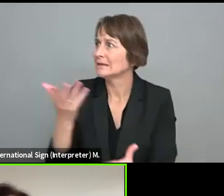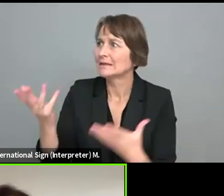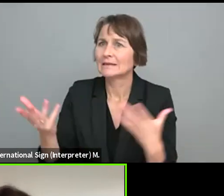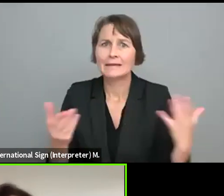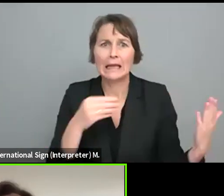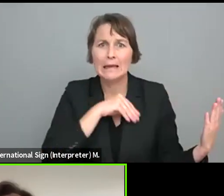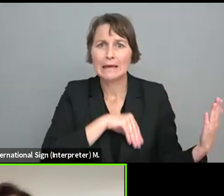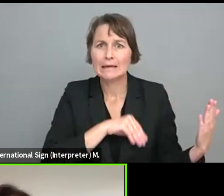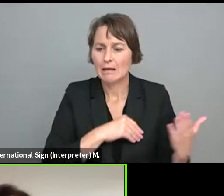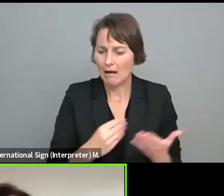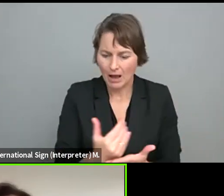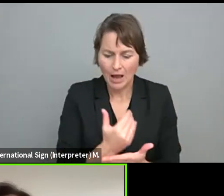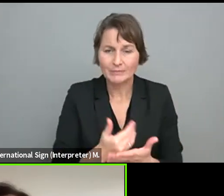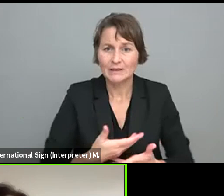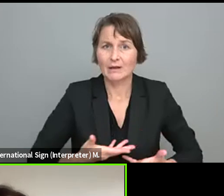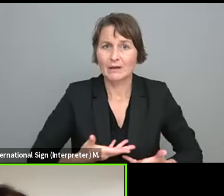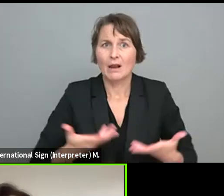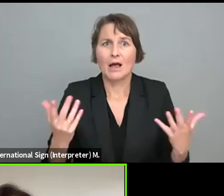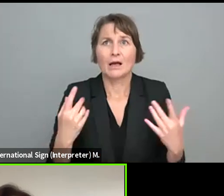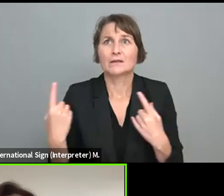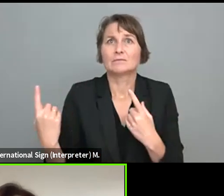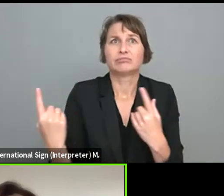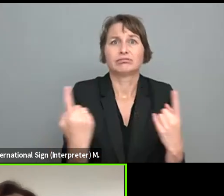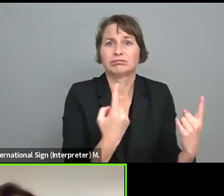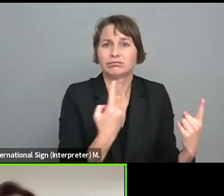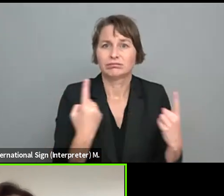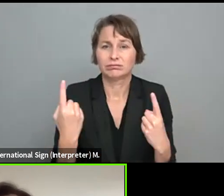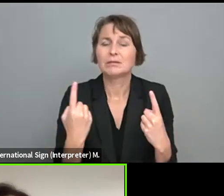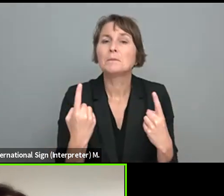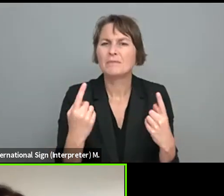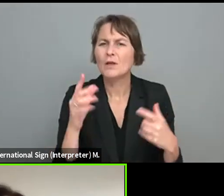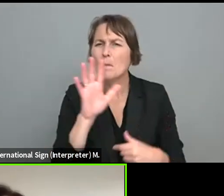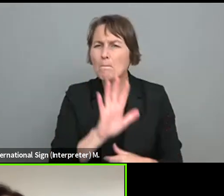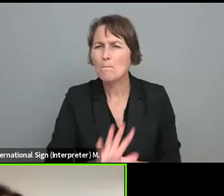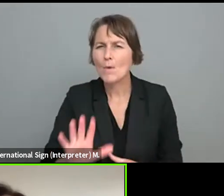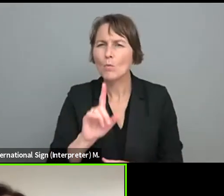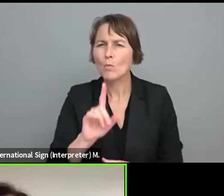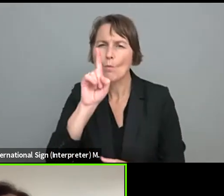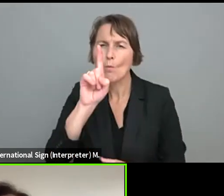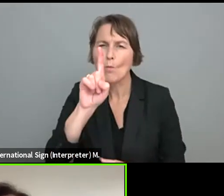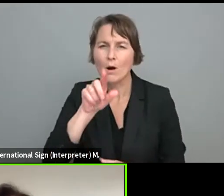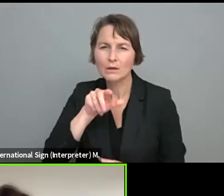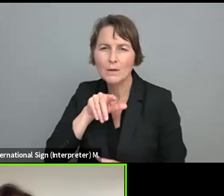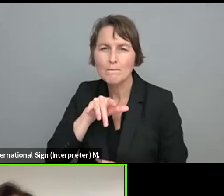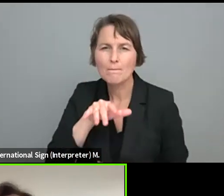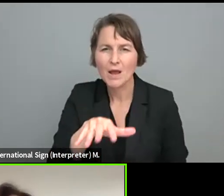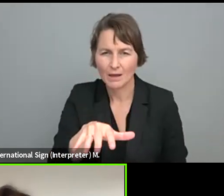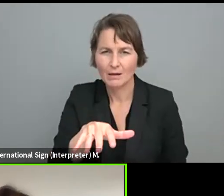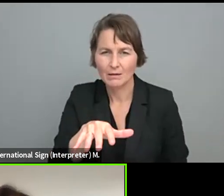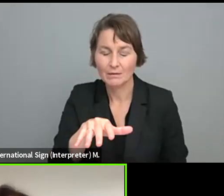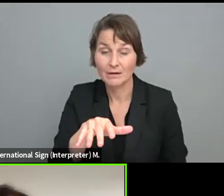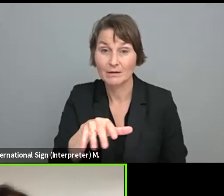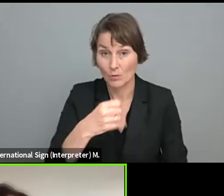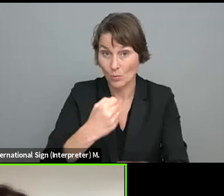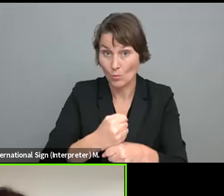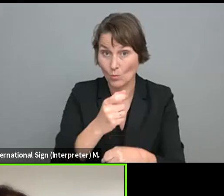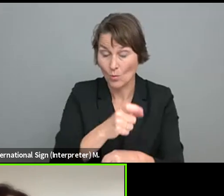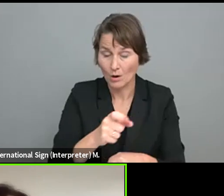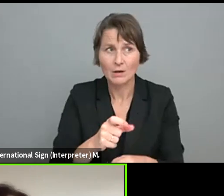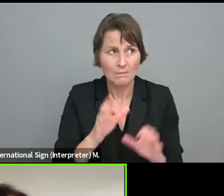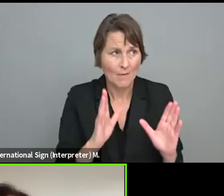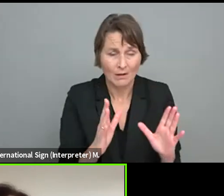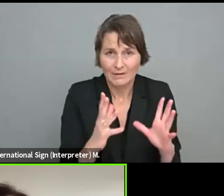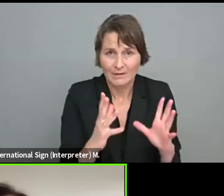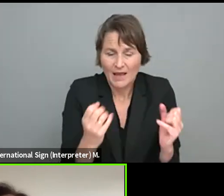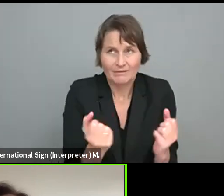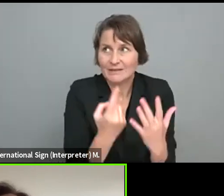travailleuses déclarés à la CNSS, donc la Caisse nationale de sécurité sociale, sont en arrêt total ou partiel à cause du